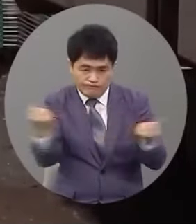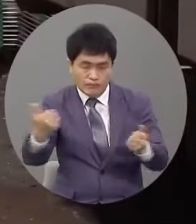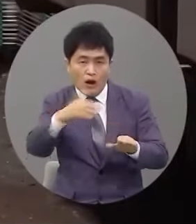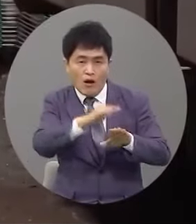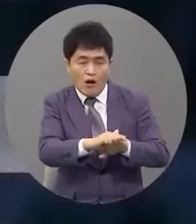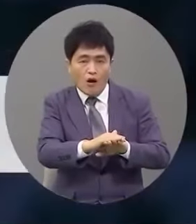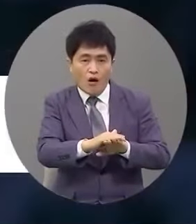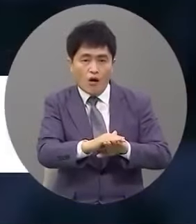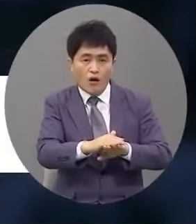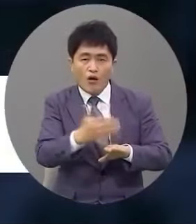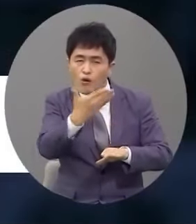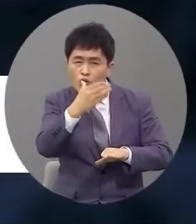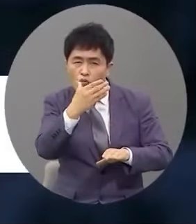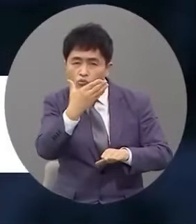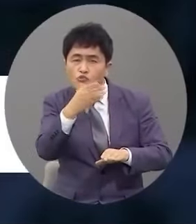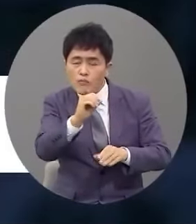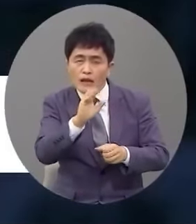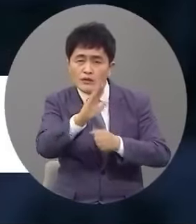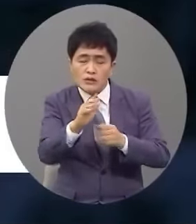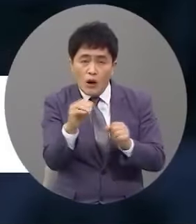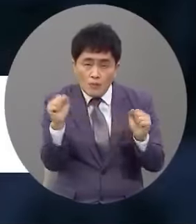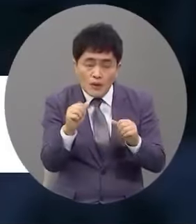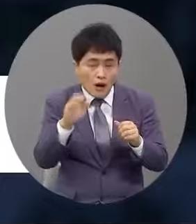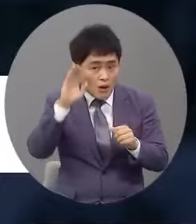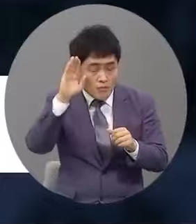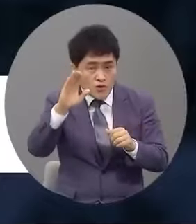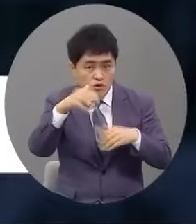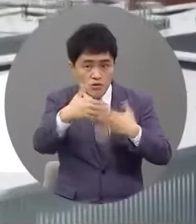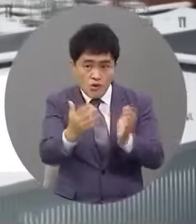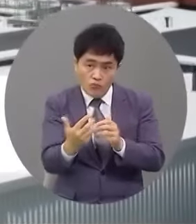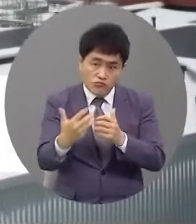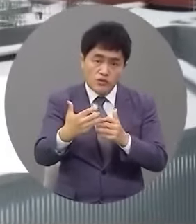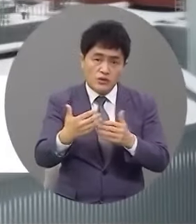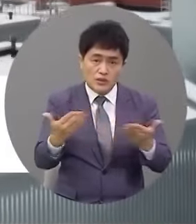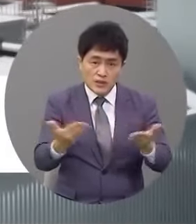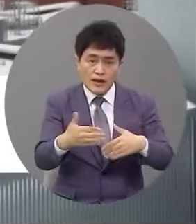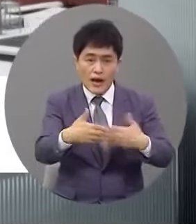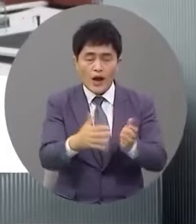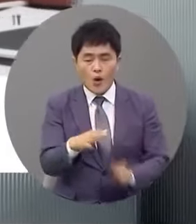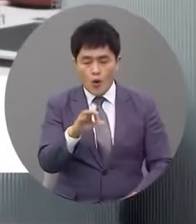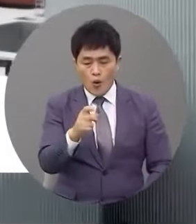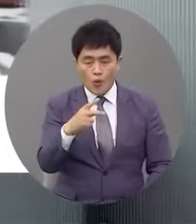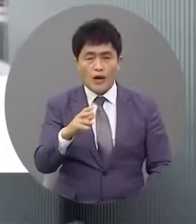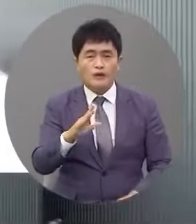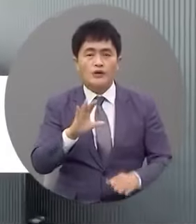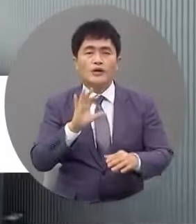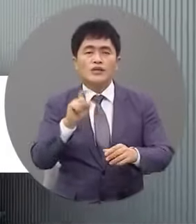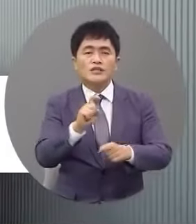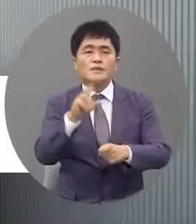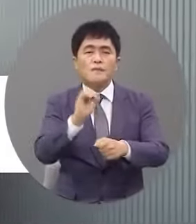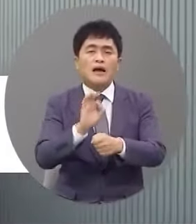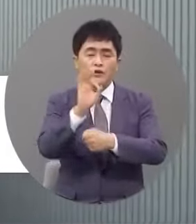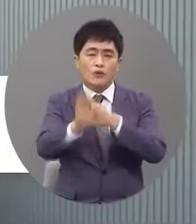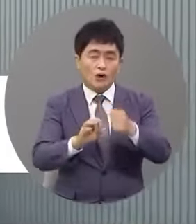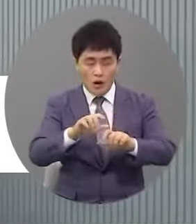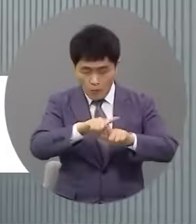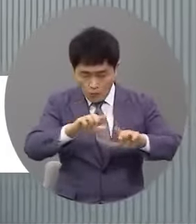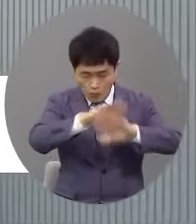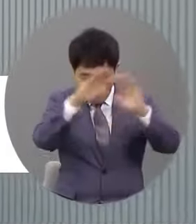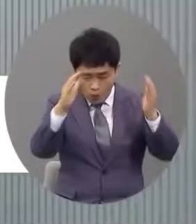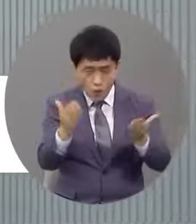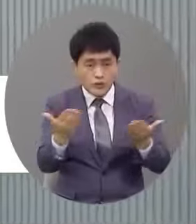년 이후 닥칠 수 있는 빙하기나 미래 인류의 침입까지 온칼로는 앞으로 10만 년 동안 일어날 수 있는